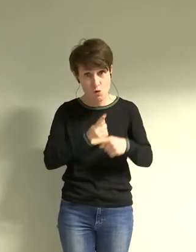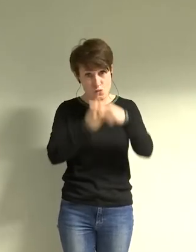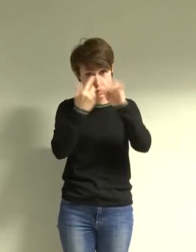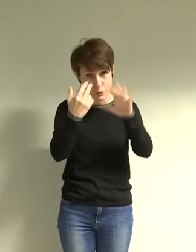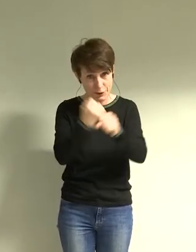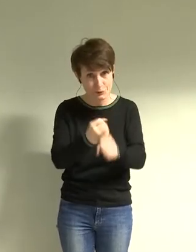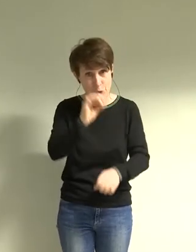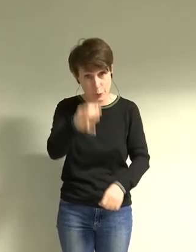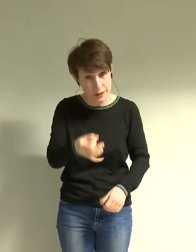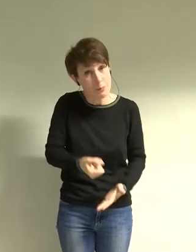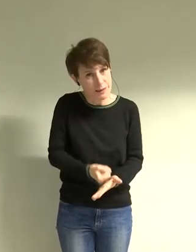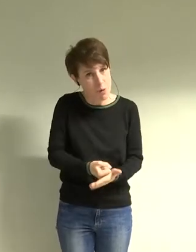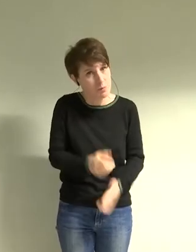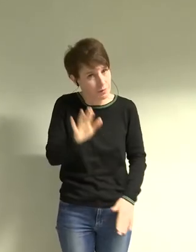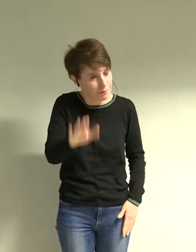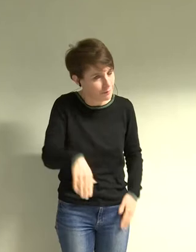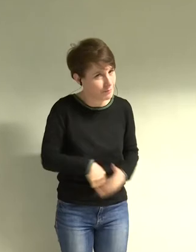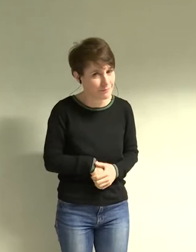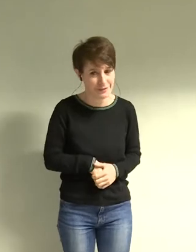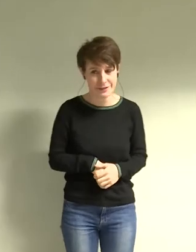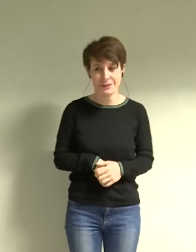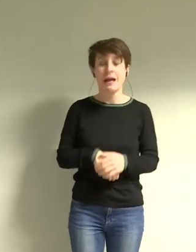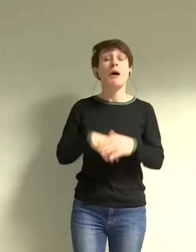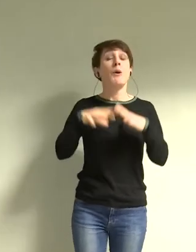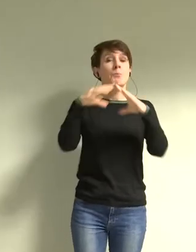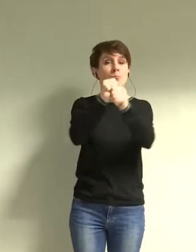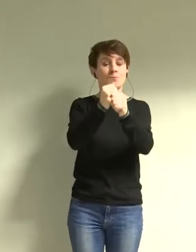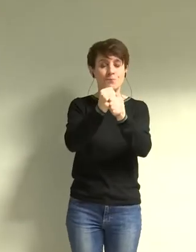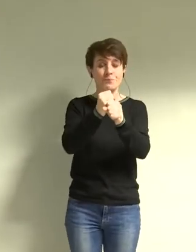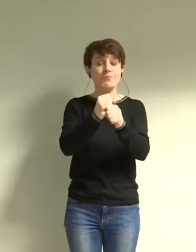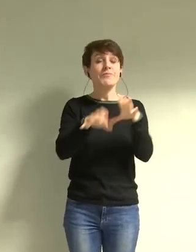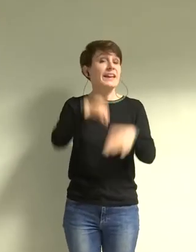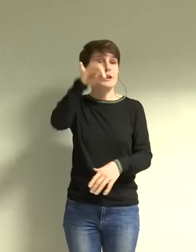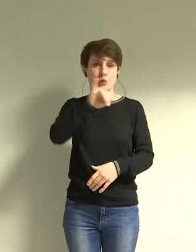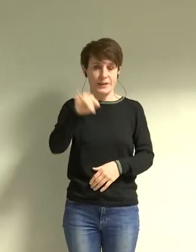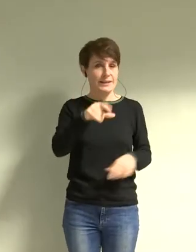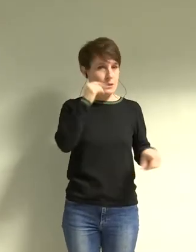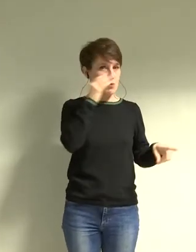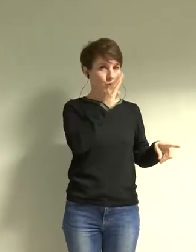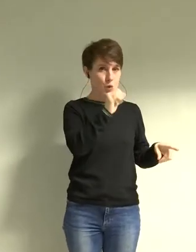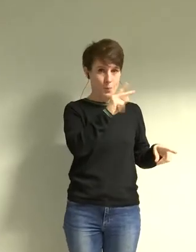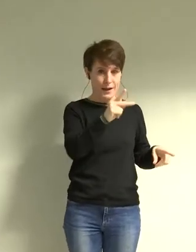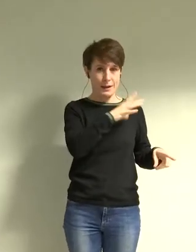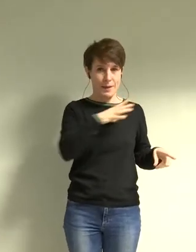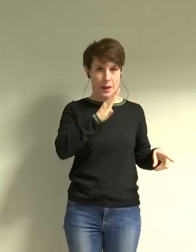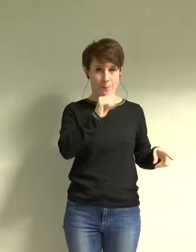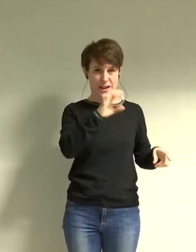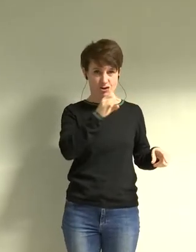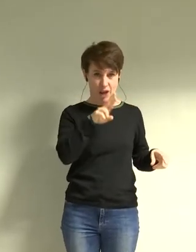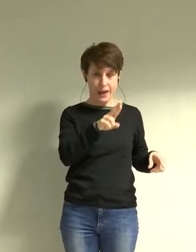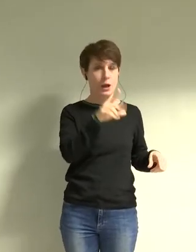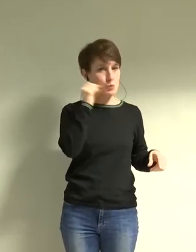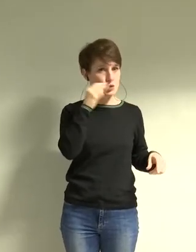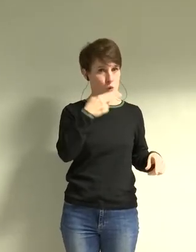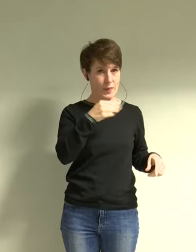au moins donc sont élus monsieur bachmann pas cher monsieur namur monsieur